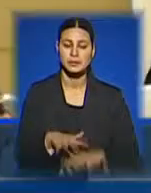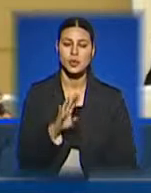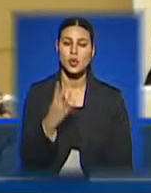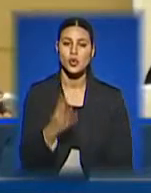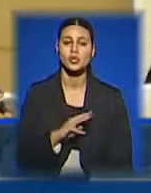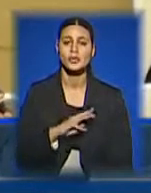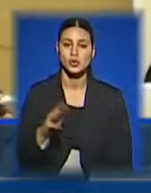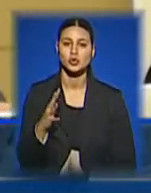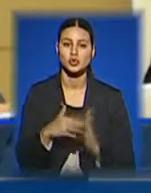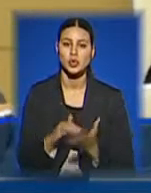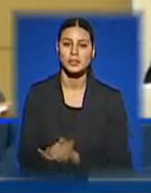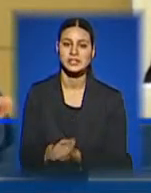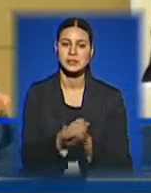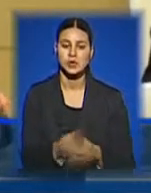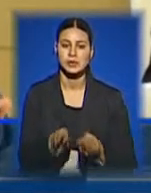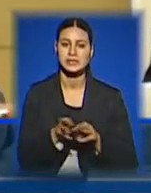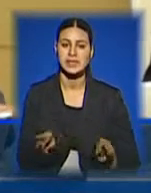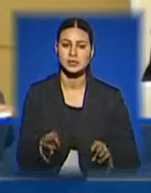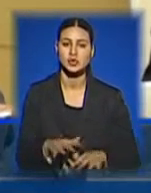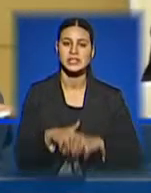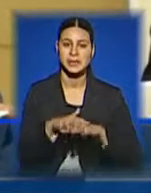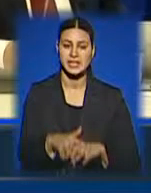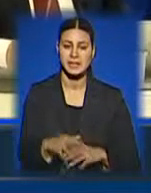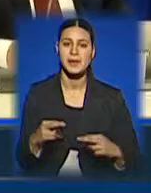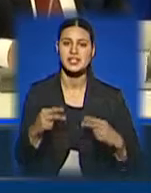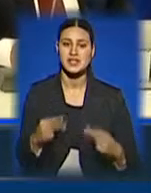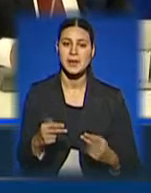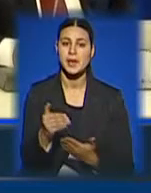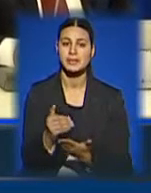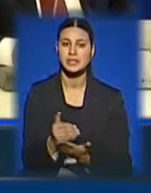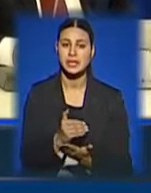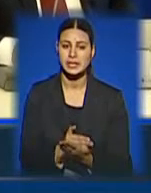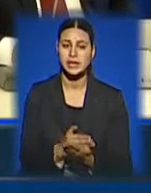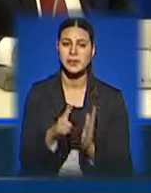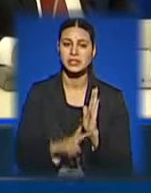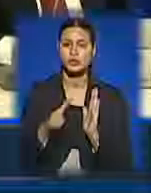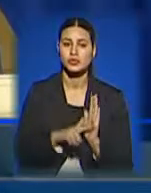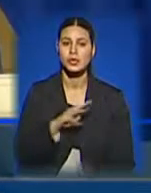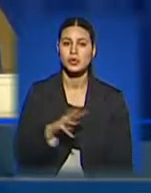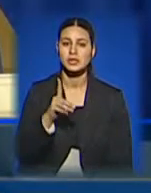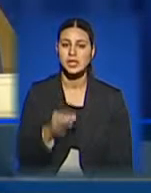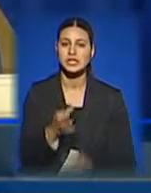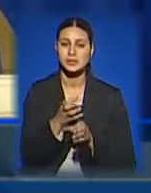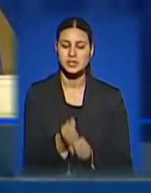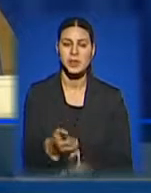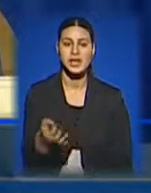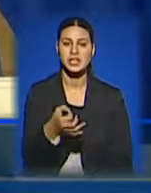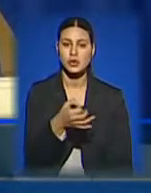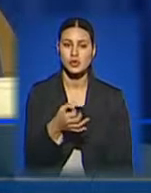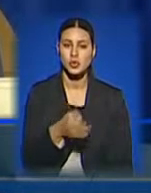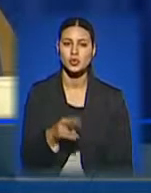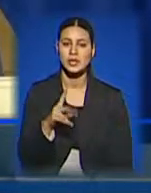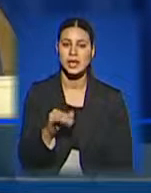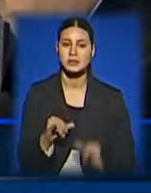4 მილიონით სოფლის მეურნეობის სამინისტროს დაფინანსება. ცვლილებების თანახმად 77 მილიონი ლარით მცირდება რეგიონული განვითარებისა